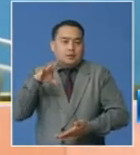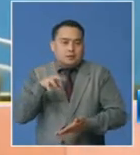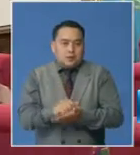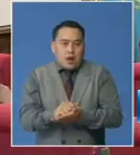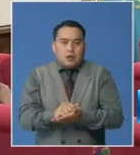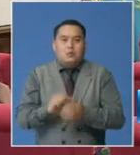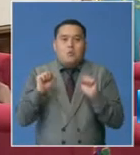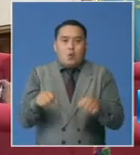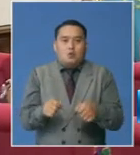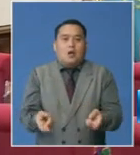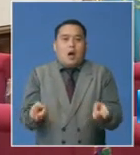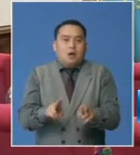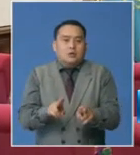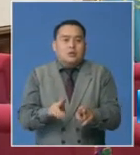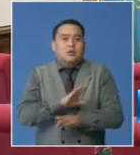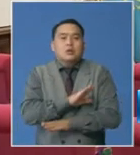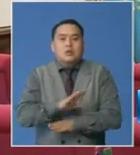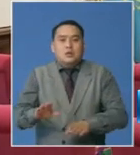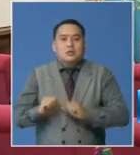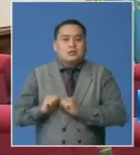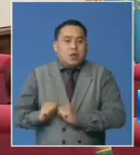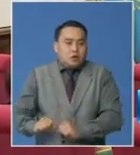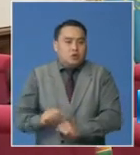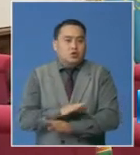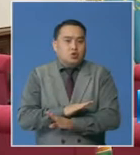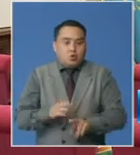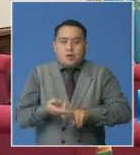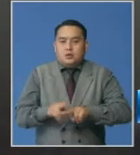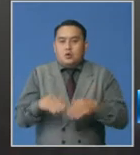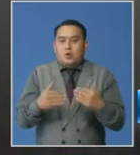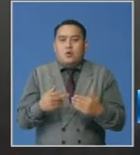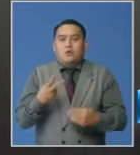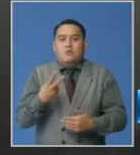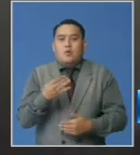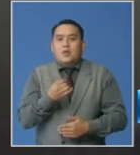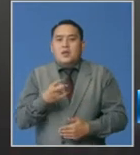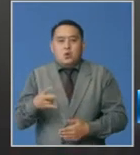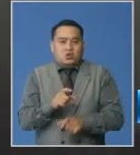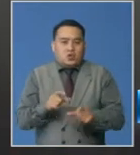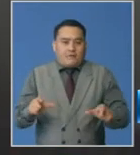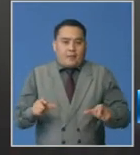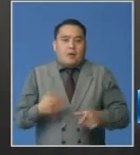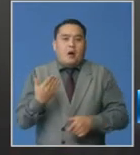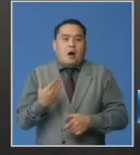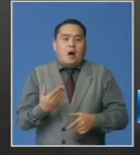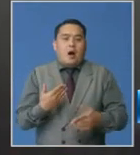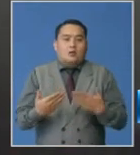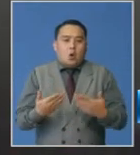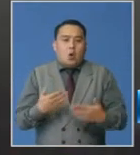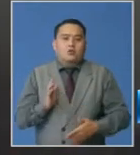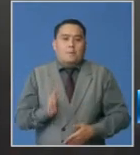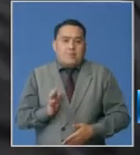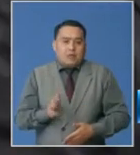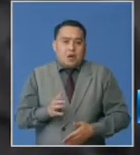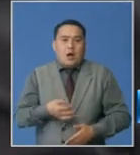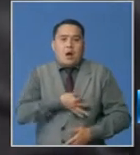потенциально могут остаться незастрахованными. На сегодняшний день это более 2,5 миллиона человек. К ним относятся частные